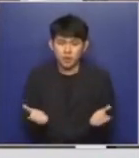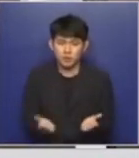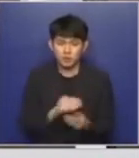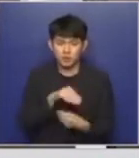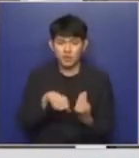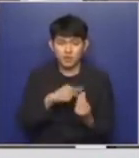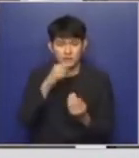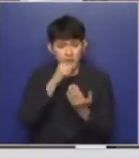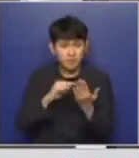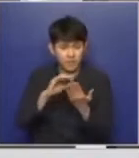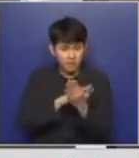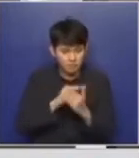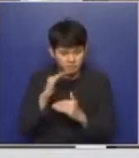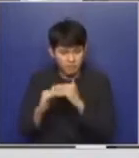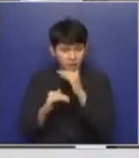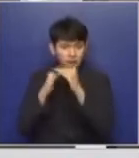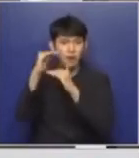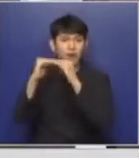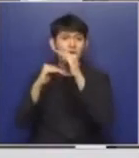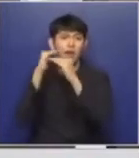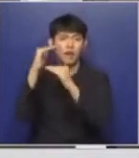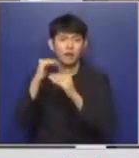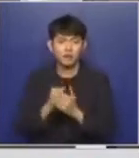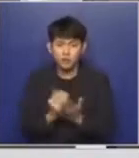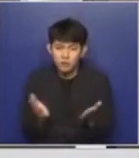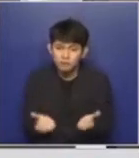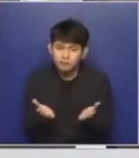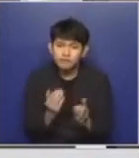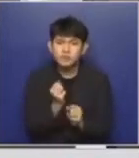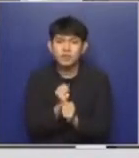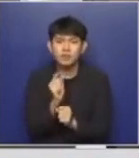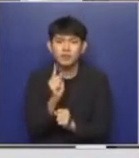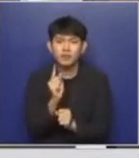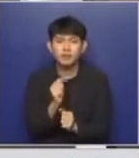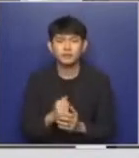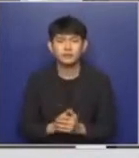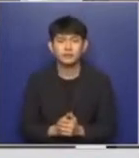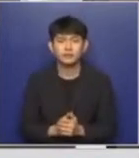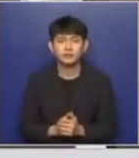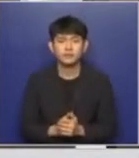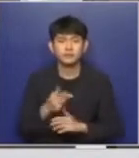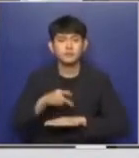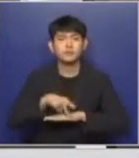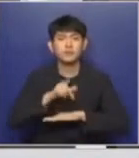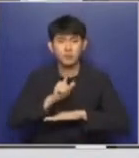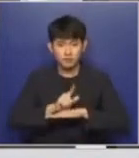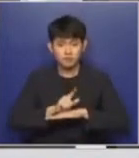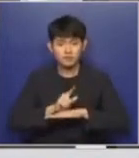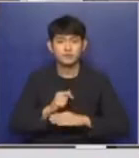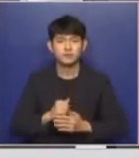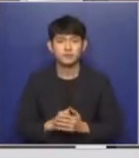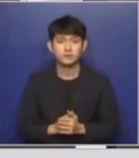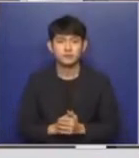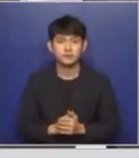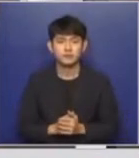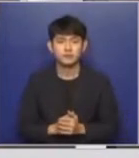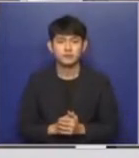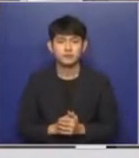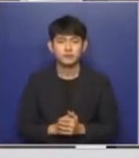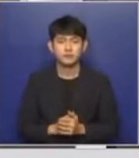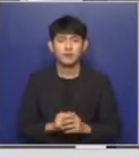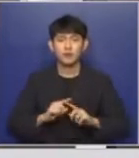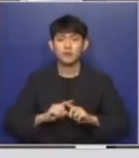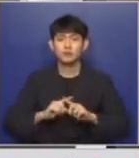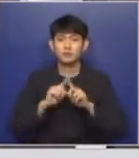สู่ประเทศที่มีความเจริญรุ่งเรืองได้อย่างไรท่านประธานที่เคารพครับแต่สิ่ง